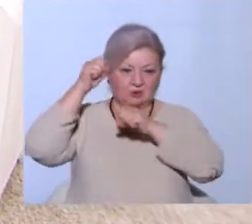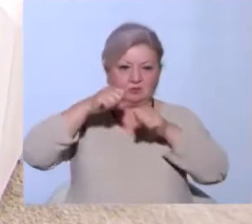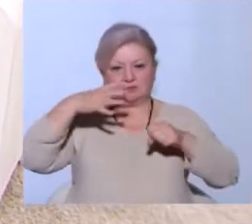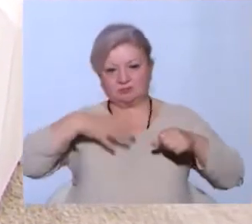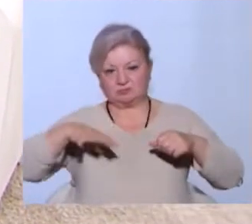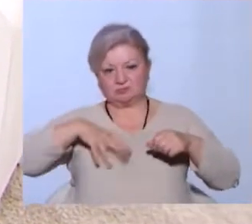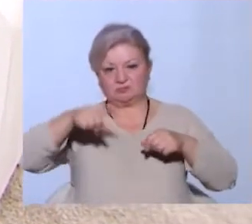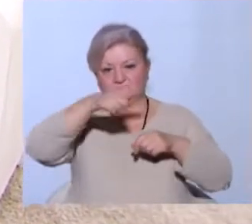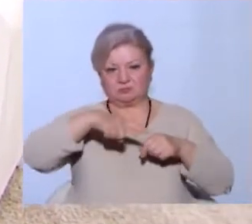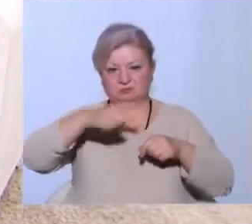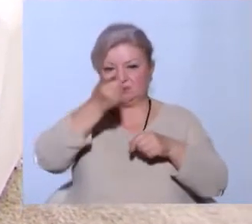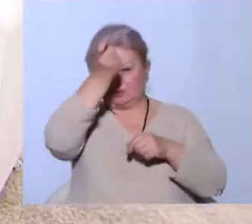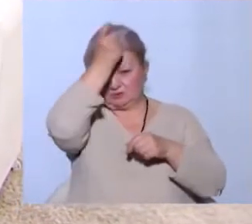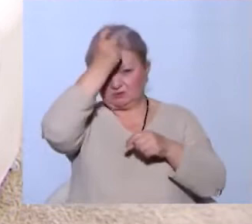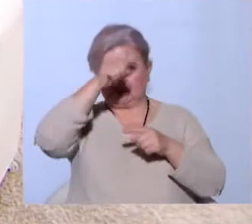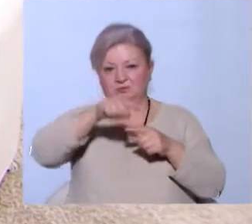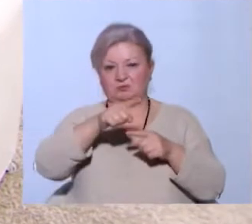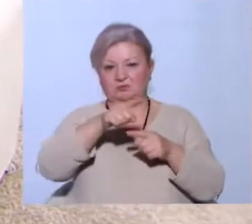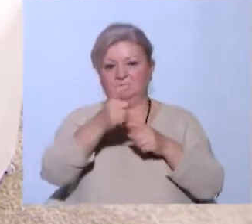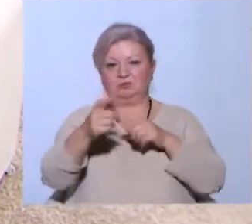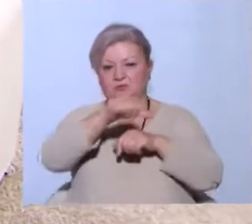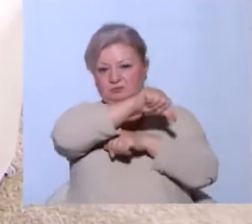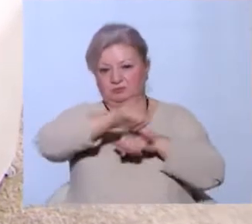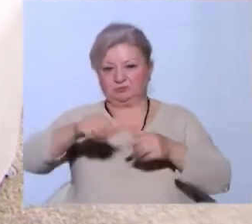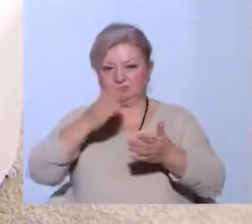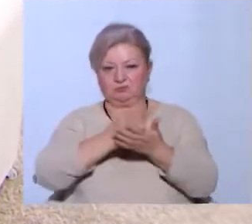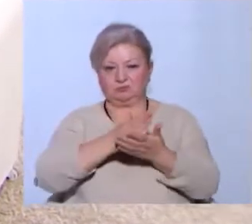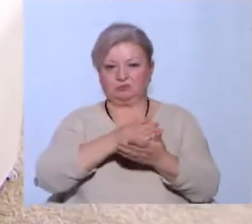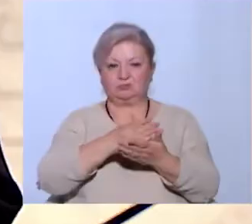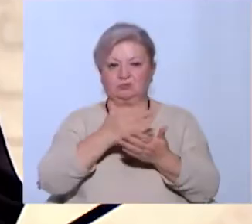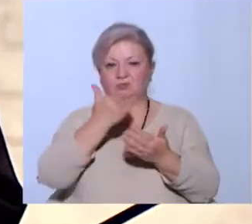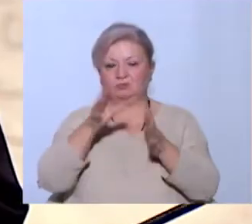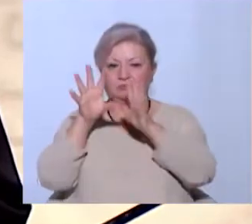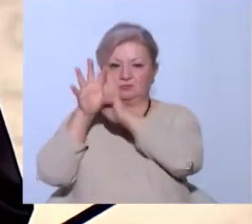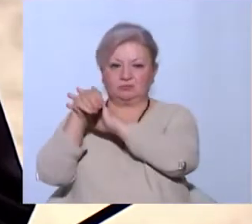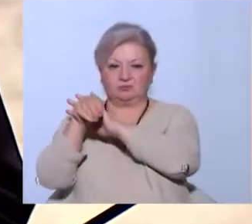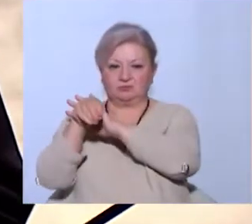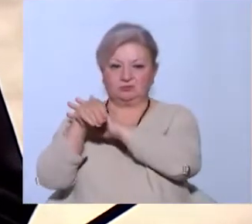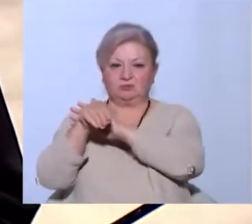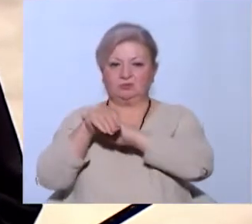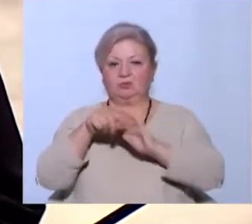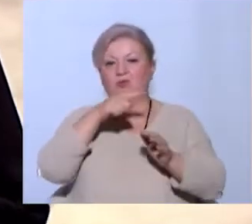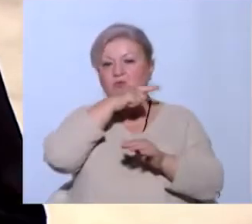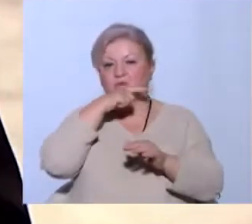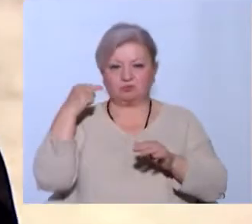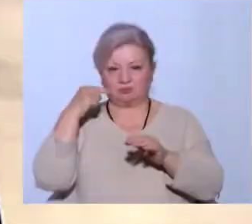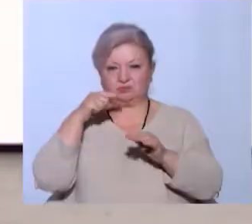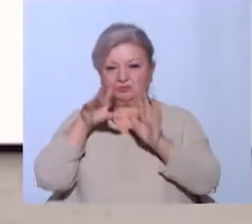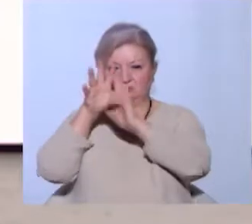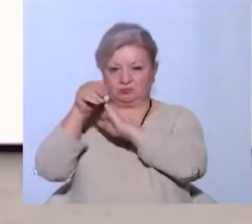საქართველოს ყარაჩაი-ჩერქეზეთის ავტონომიური რესპუბლიკა, რომელიც რუსეთის ფედერაციის ერთ-ერთი ავტონომიური რესპუბლიკა